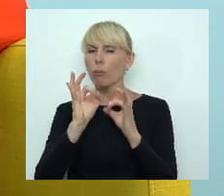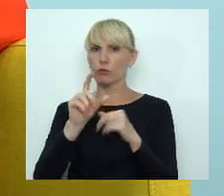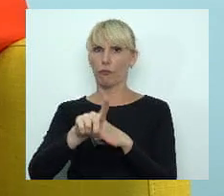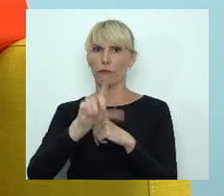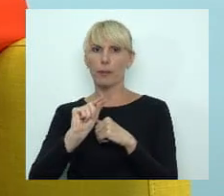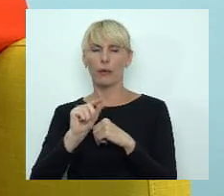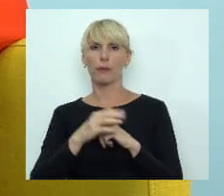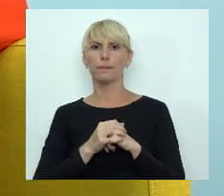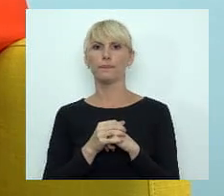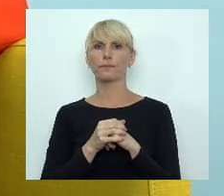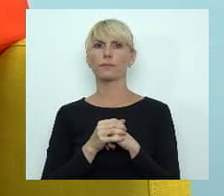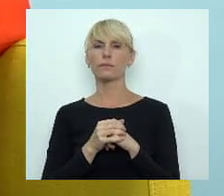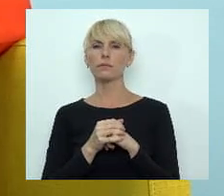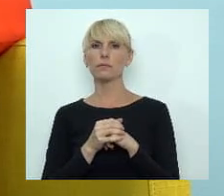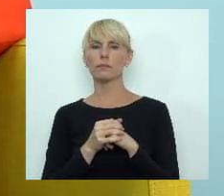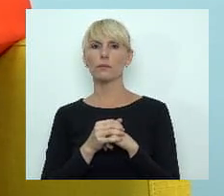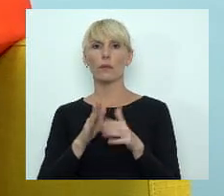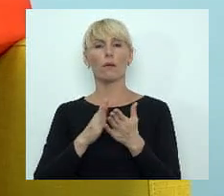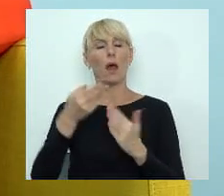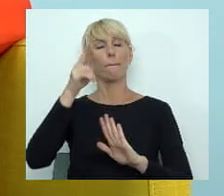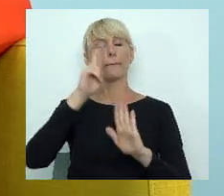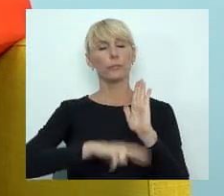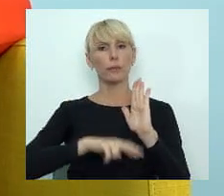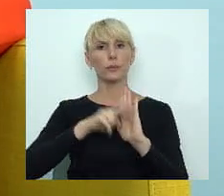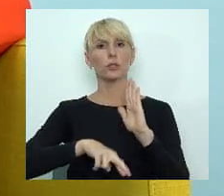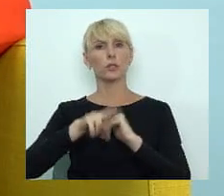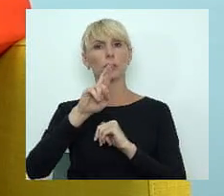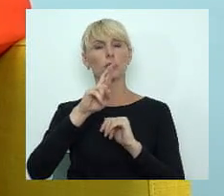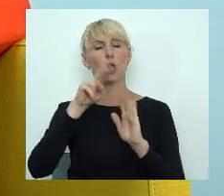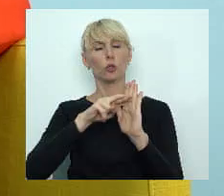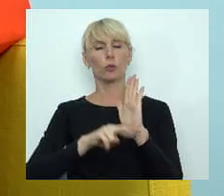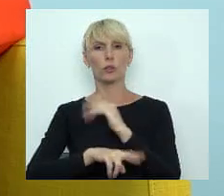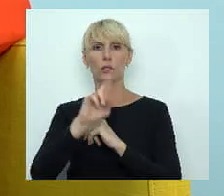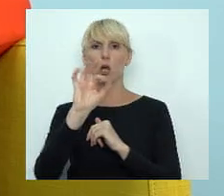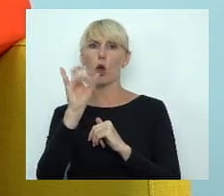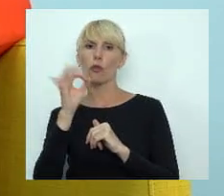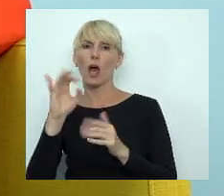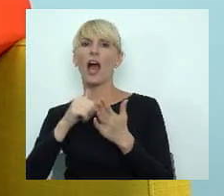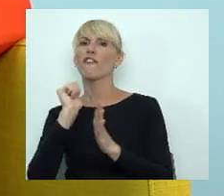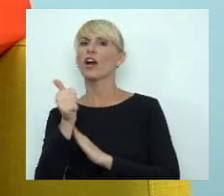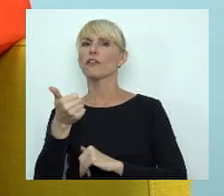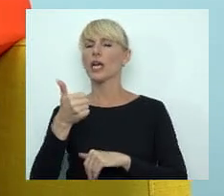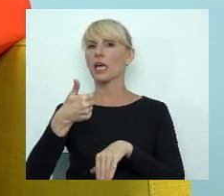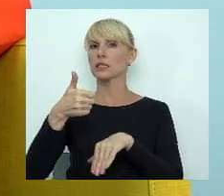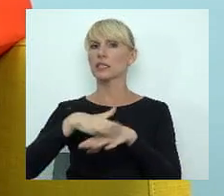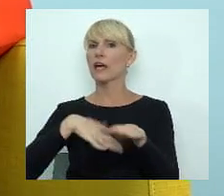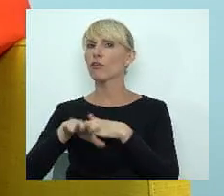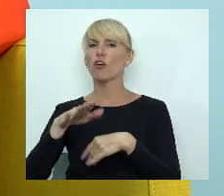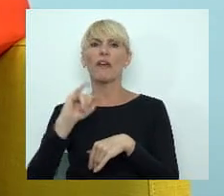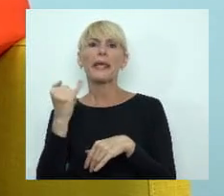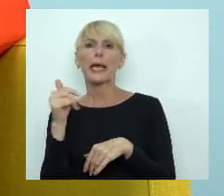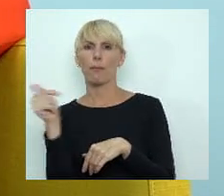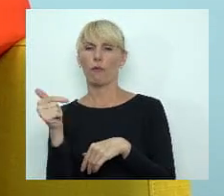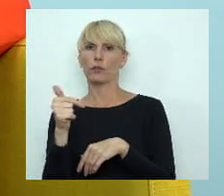przepisy rozporządzenia, wprawdzie te przepisy nie określają wprost, jakie kwalifikacje zawodowe powinna mieć taka osoba, ale wyraźnie